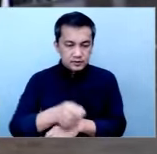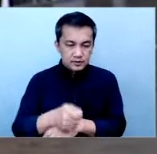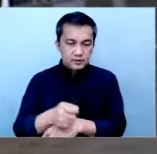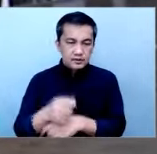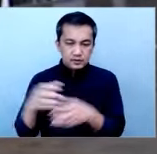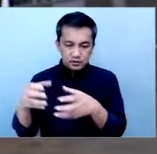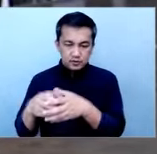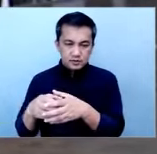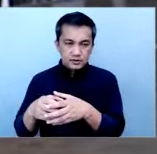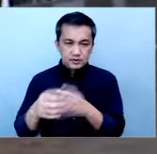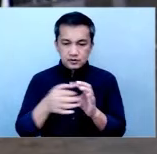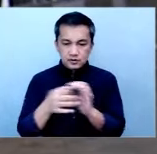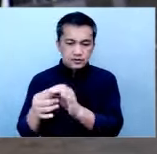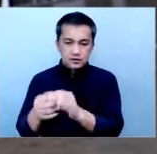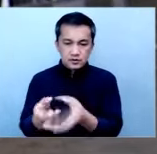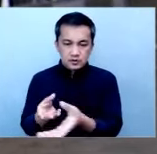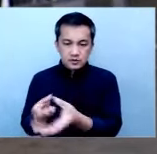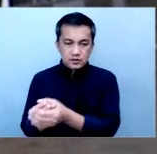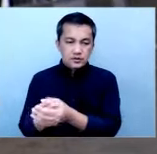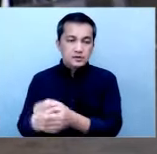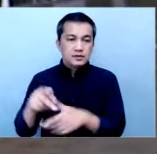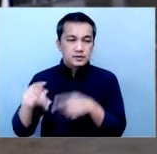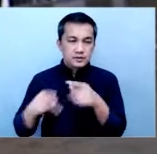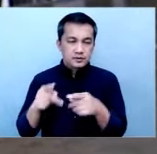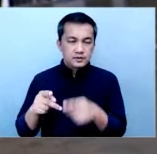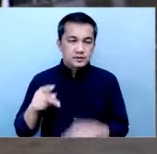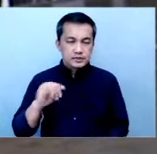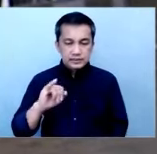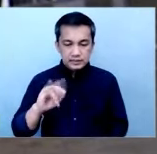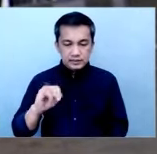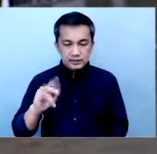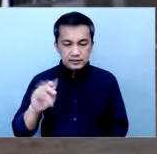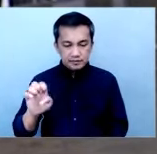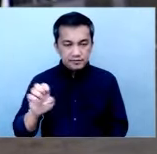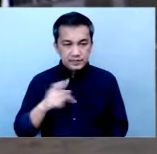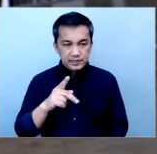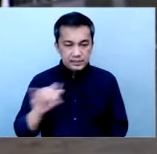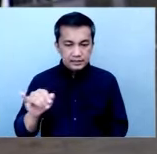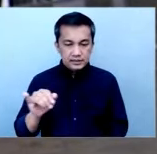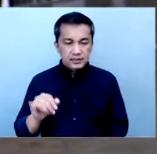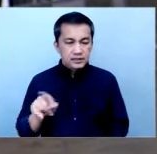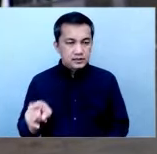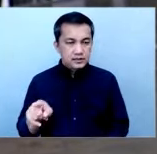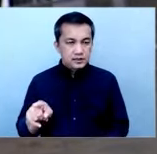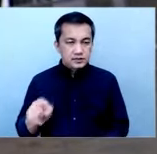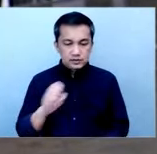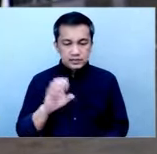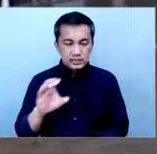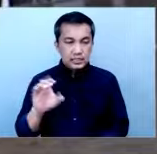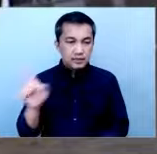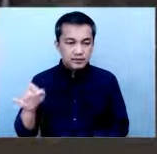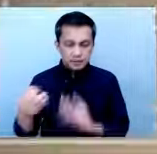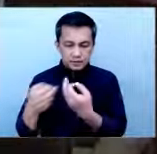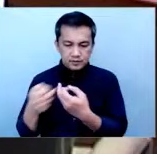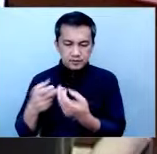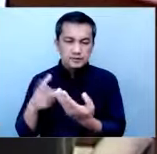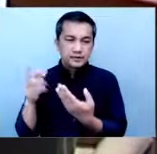komite kaugnay sa umano'y suhulan para sa People's Initiative para ang kalihim daw mismo ang magpaliwanag sa naturang